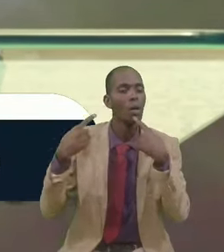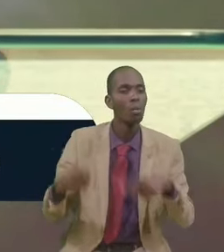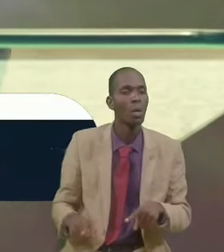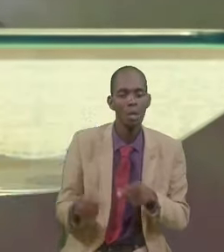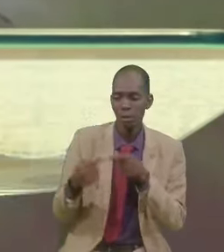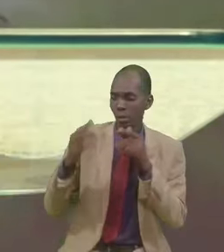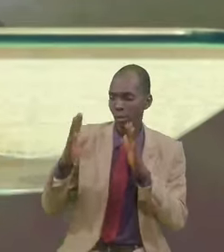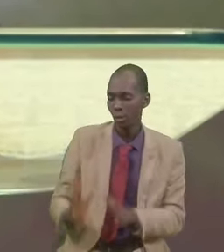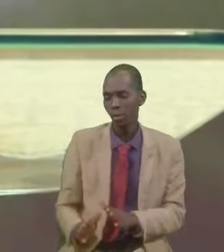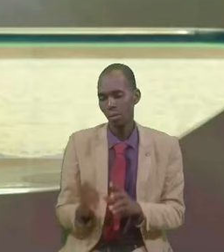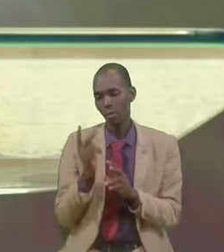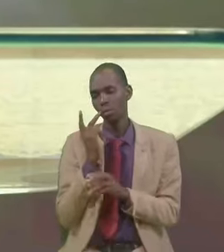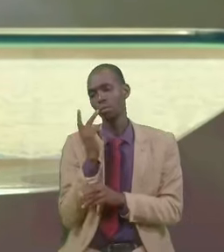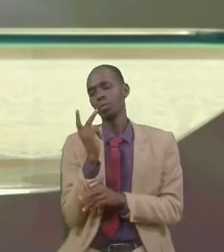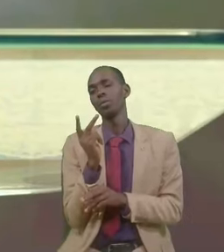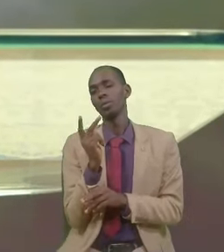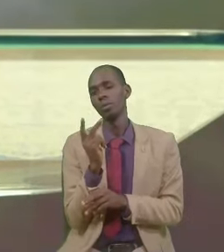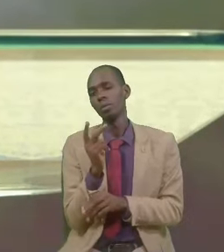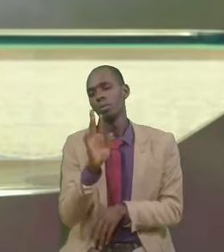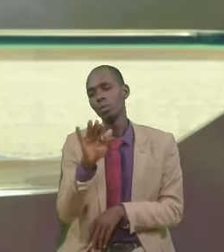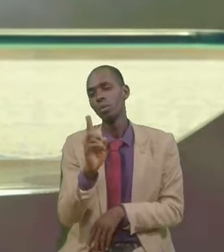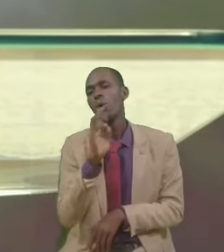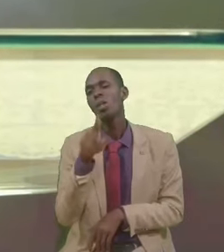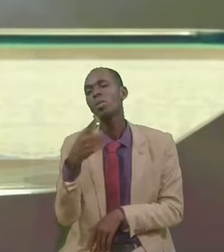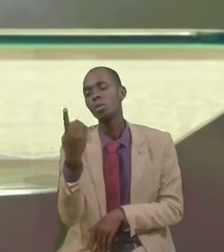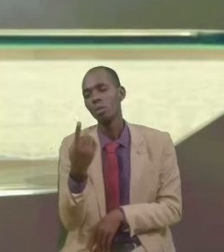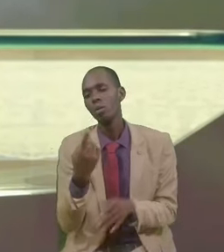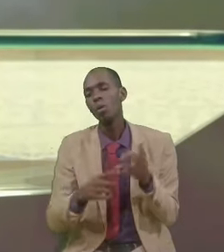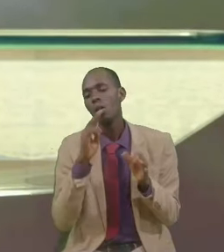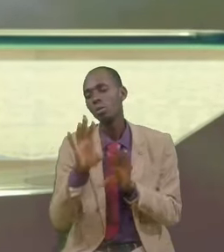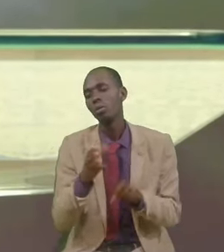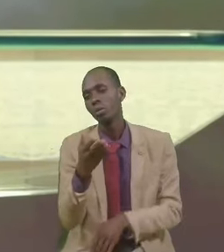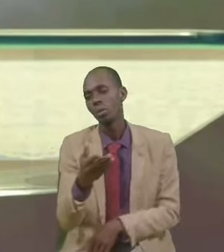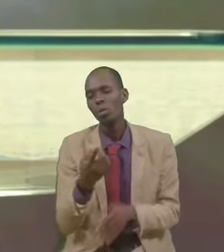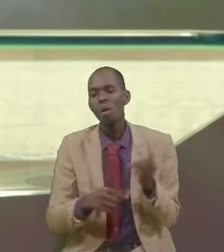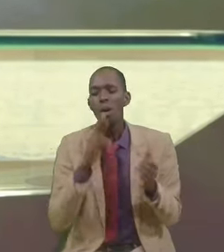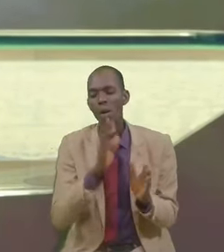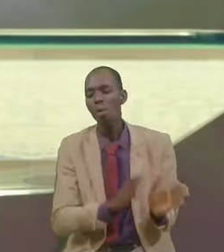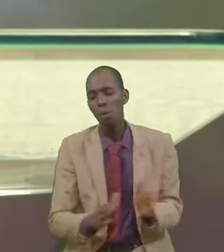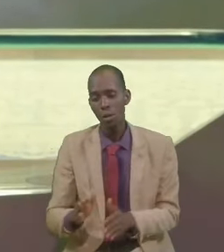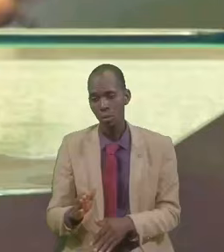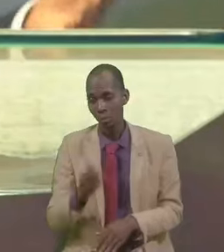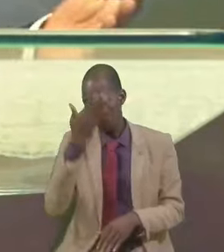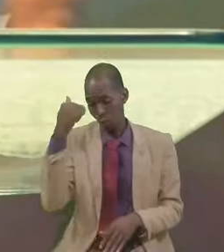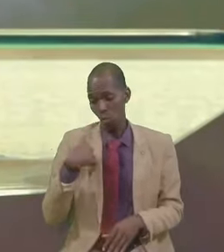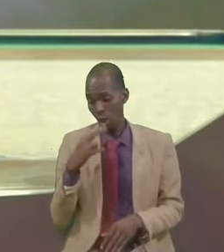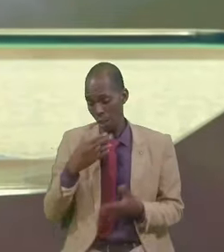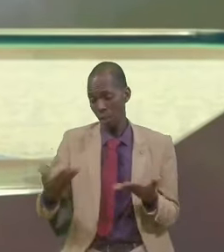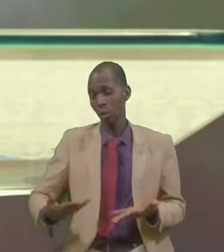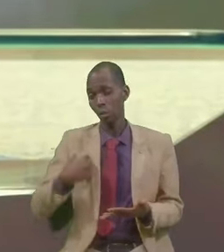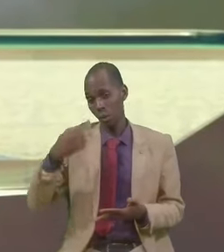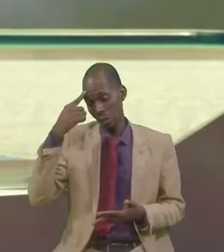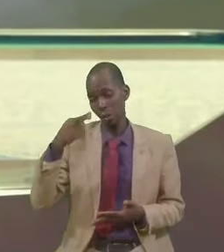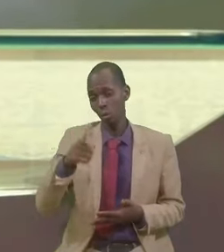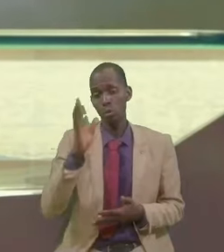l'adversaire. Et l'adversaire dit que, où vas-tu? Qu'est-ce que tu fais? Qu'est-ce que tu projettes? Nous sommes ici. Tu crois que tu